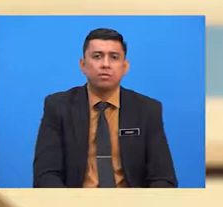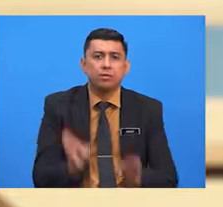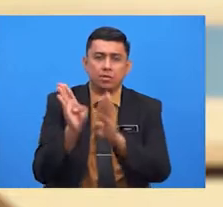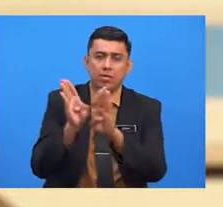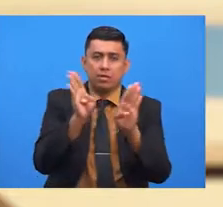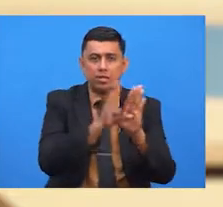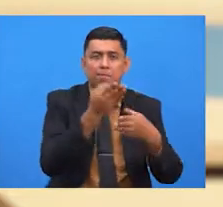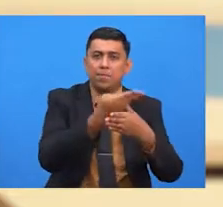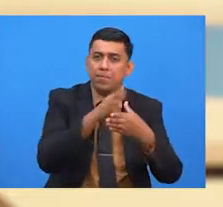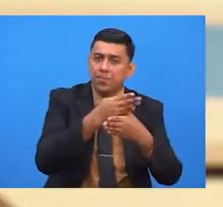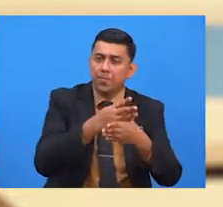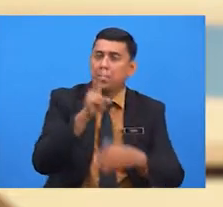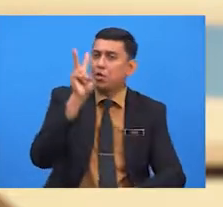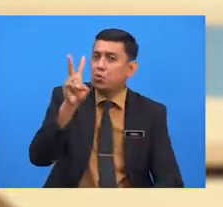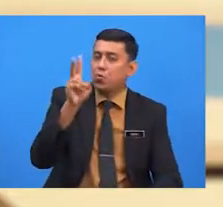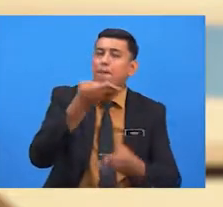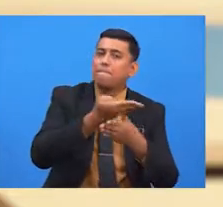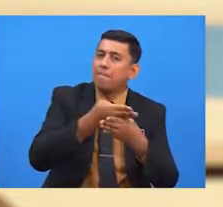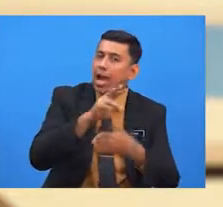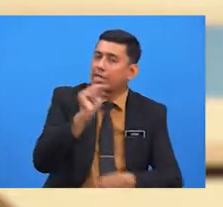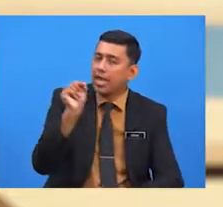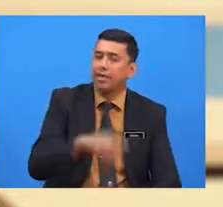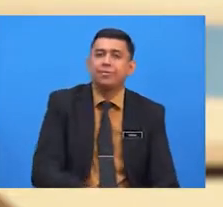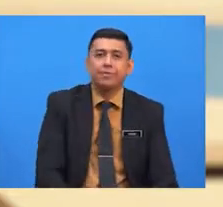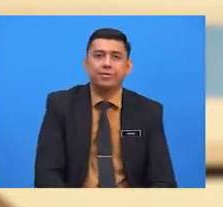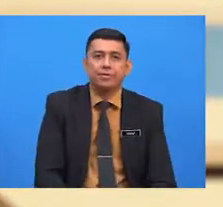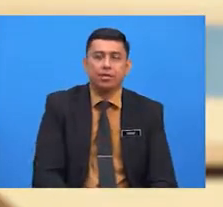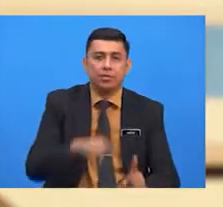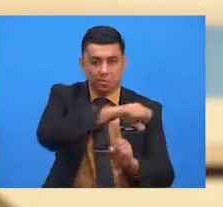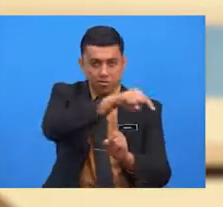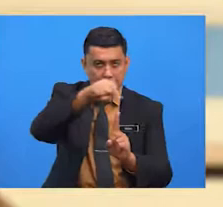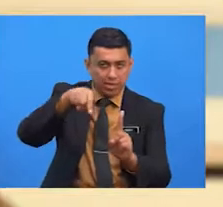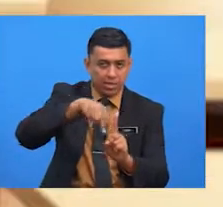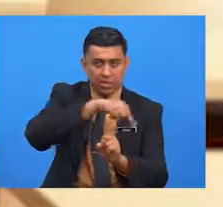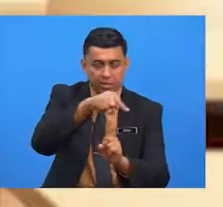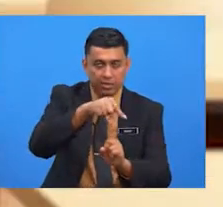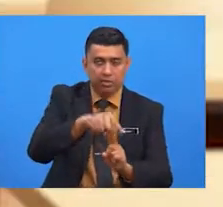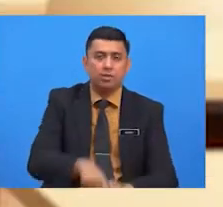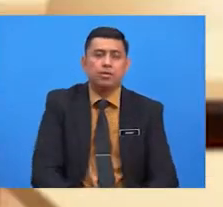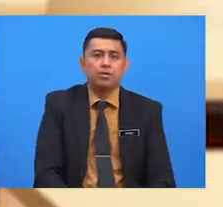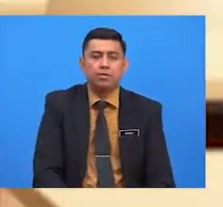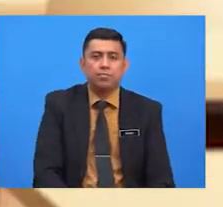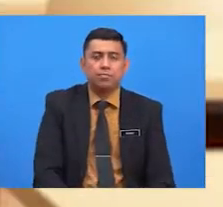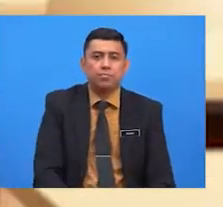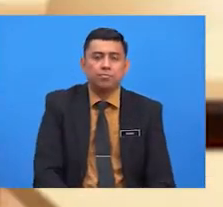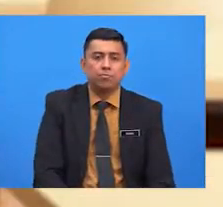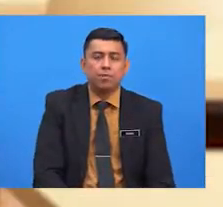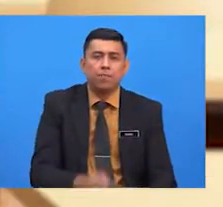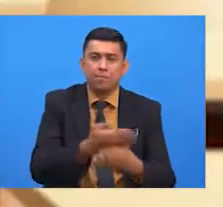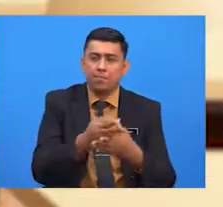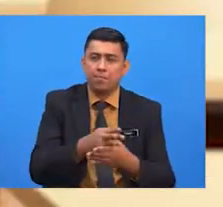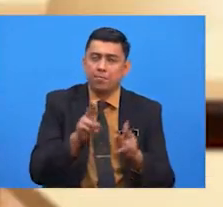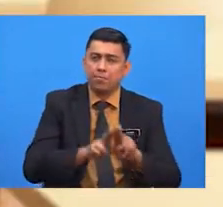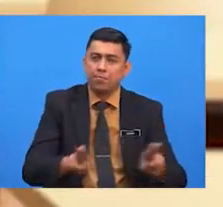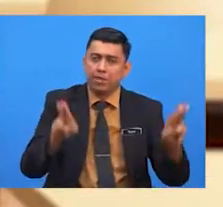Bandarnya terbahagi kepada 2 bahagian dan dikelilingi tembok. Bahagian utama merupakan